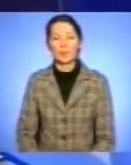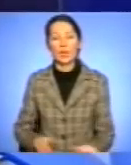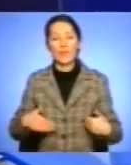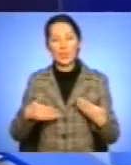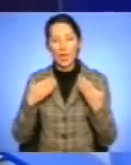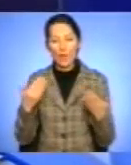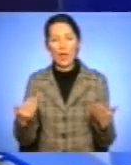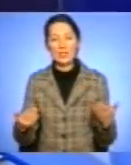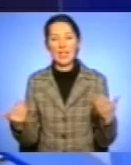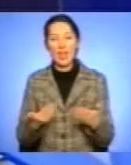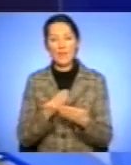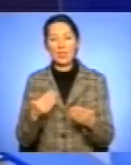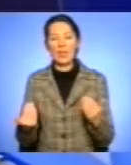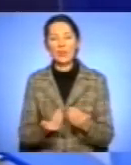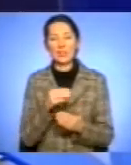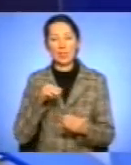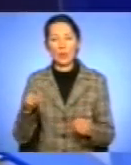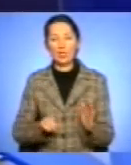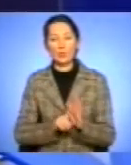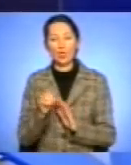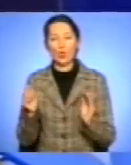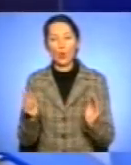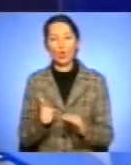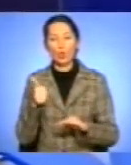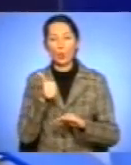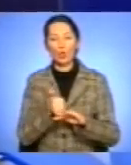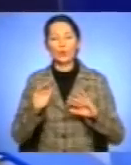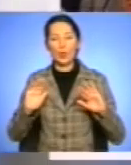Вітаю вас в ефірі «Вісті ТТБ». Спочатку коротко про головні події.